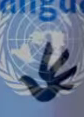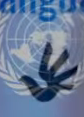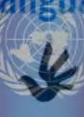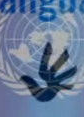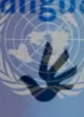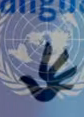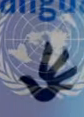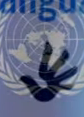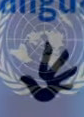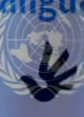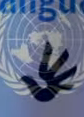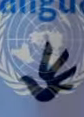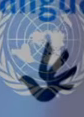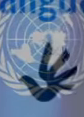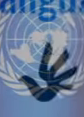Grazie.